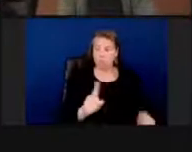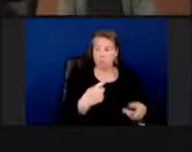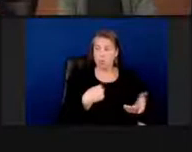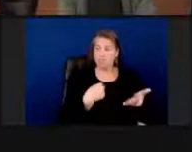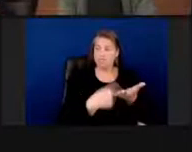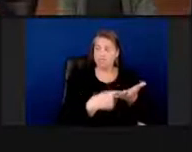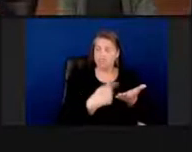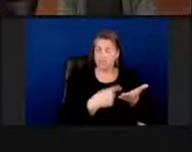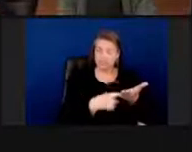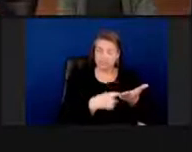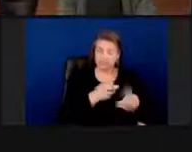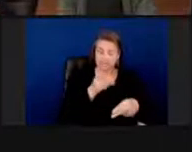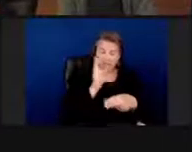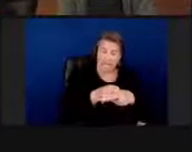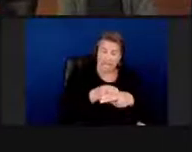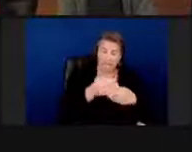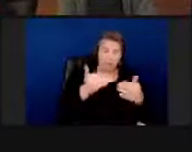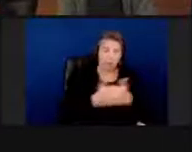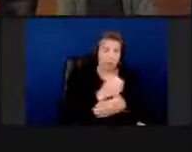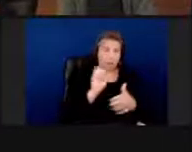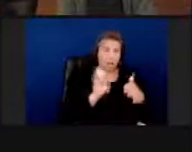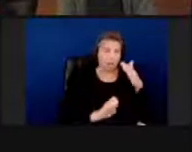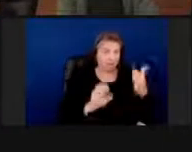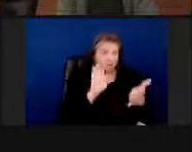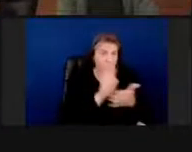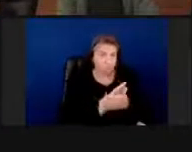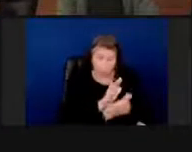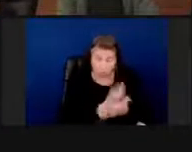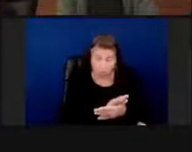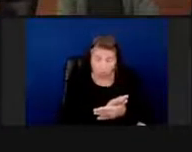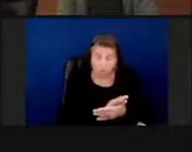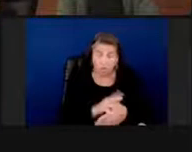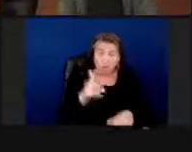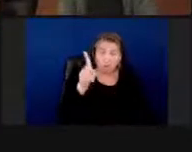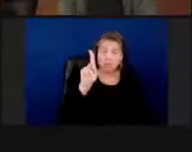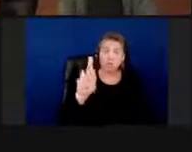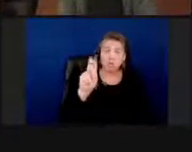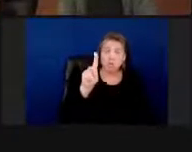kunipasha. Na leo pia